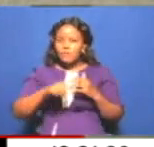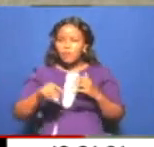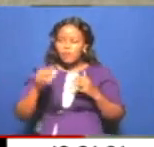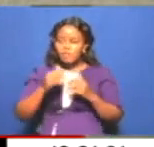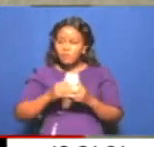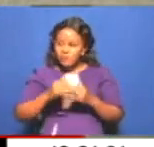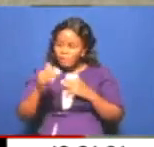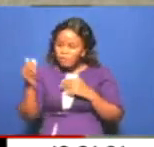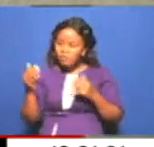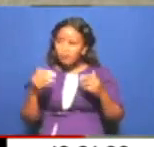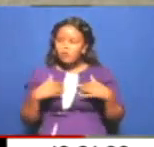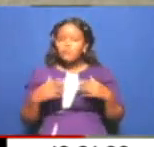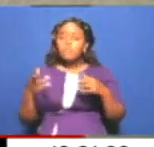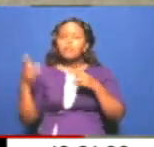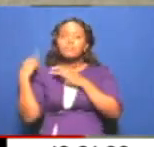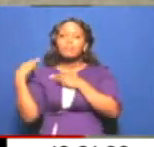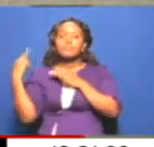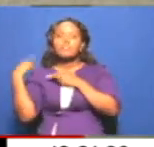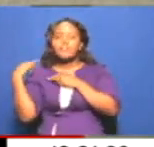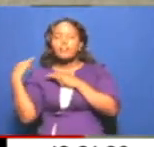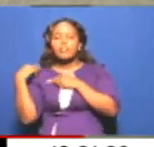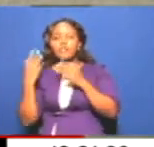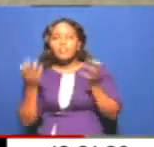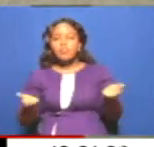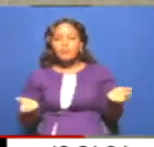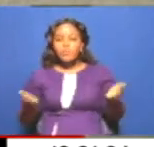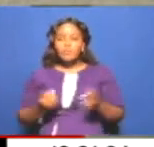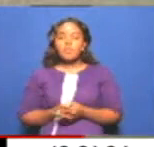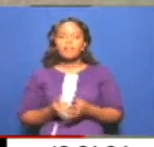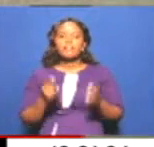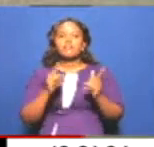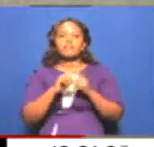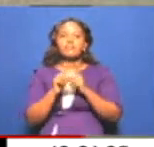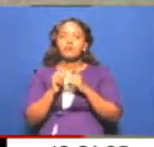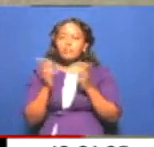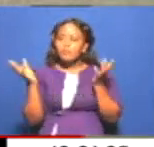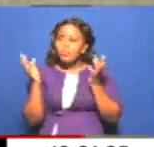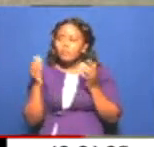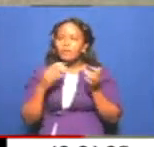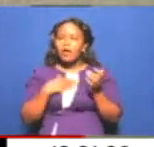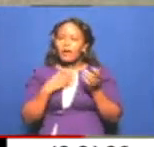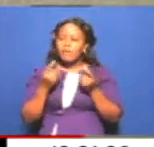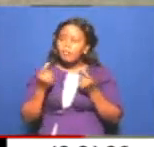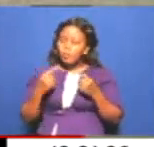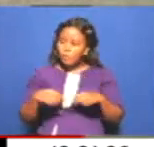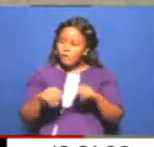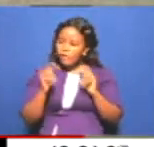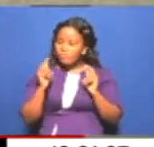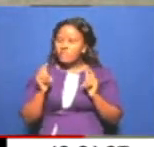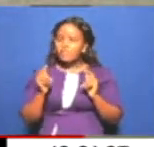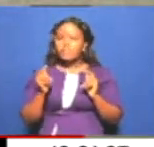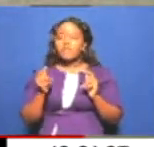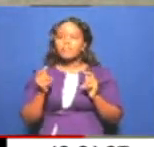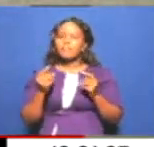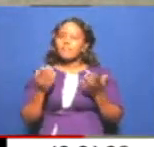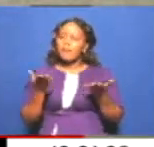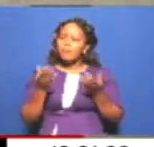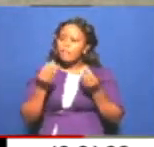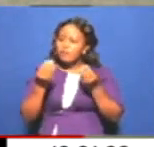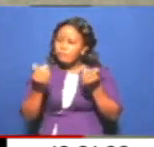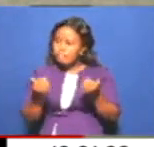kwa hii nchi ni kuhakikisha kwamba kuna usalama na hakuna ule ambaye anajaribu kuleta hate speech ama ile